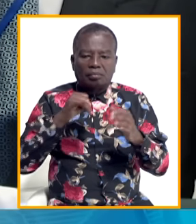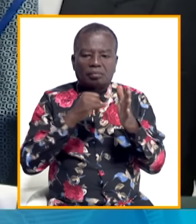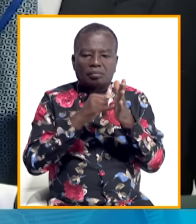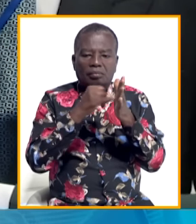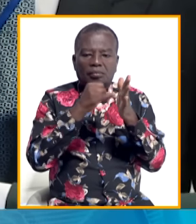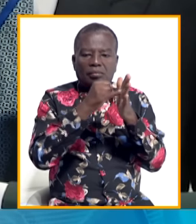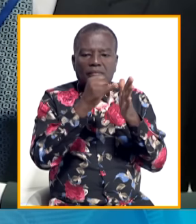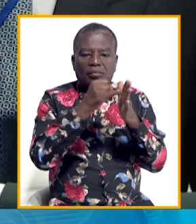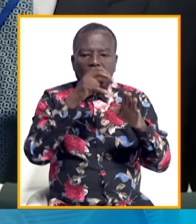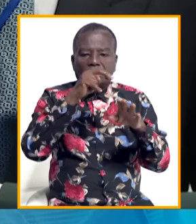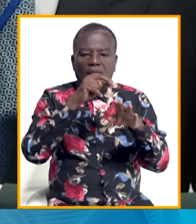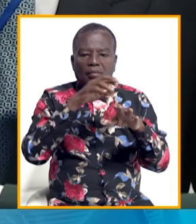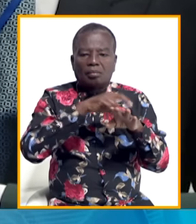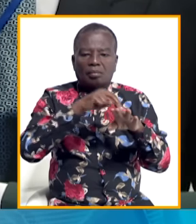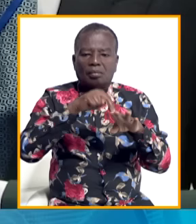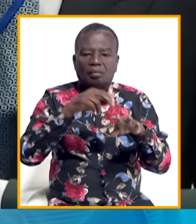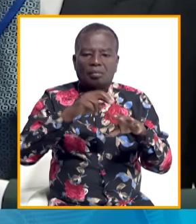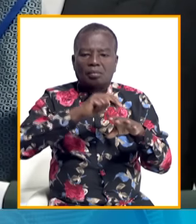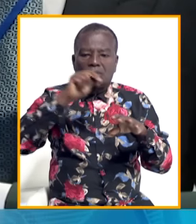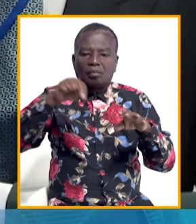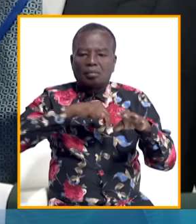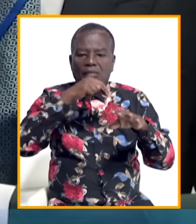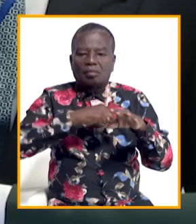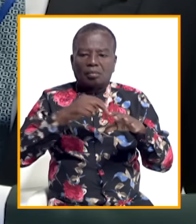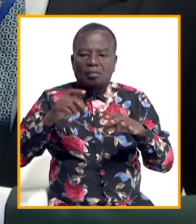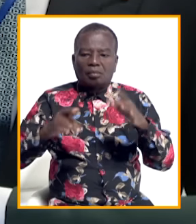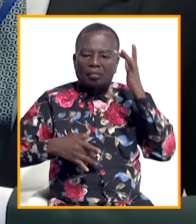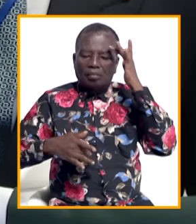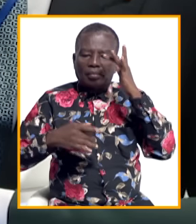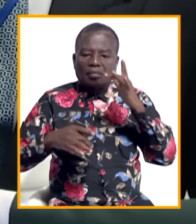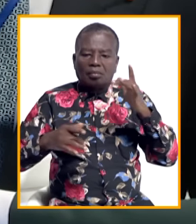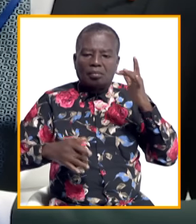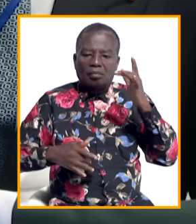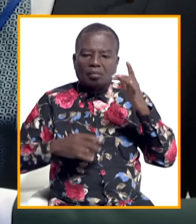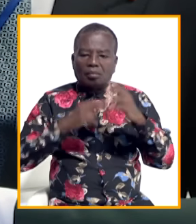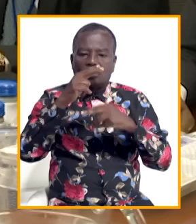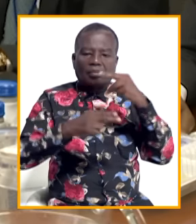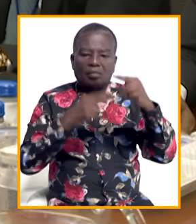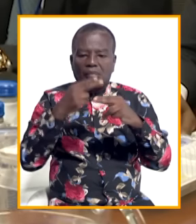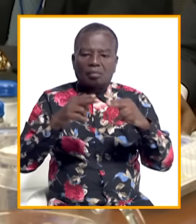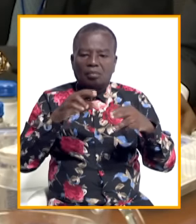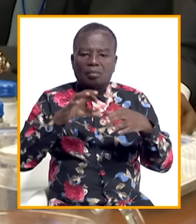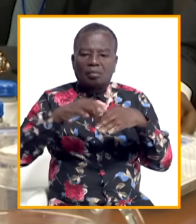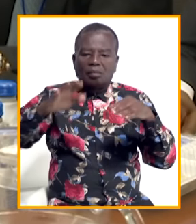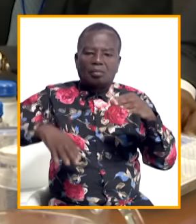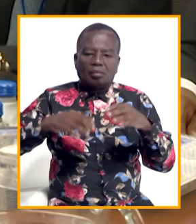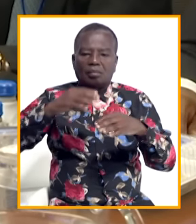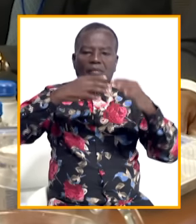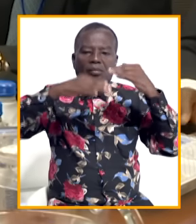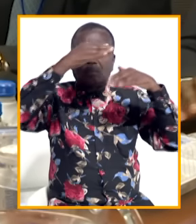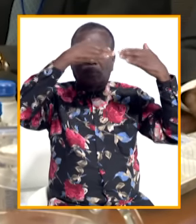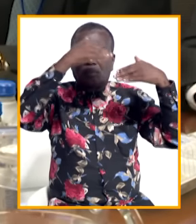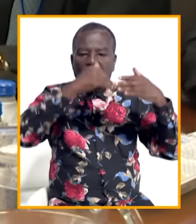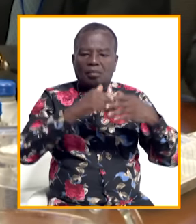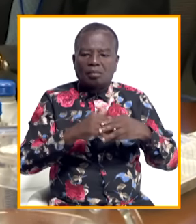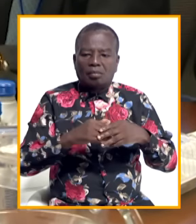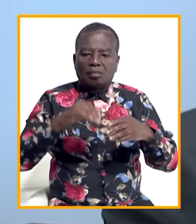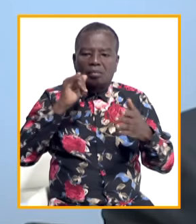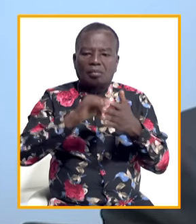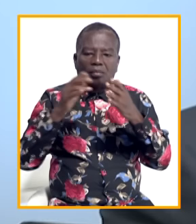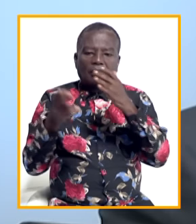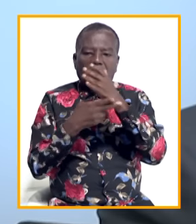d'identification au niveau de la couverture maladie universelle de dernière génération, l'enrôlement biométrique. Et la